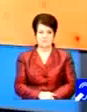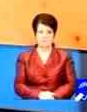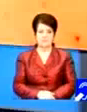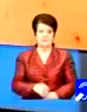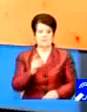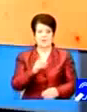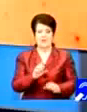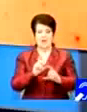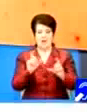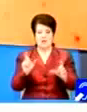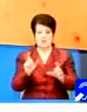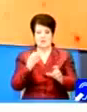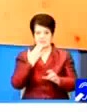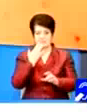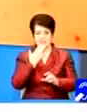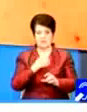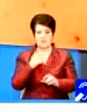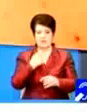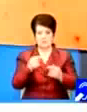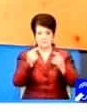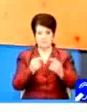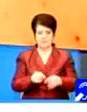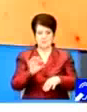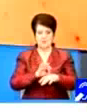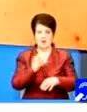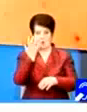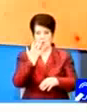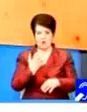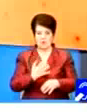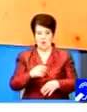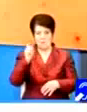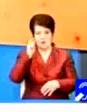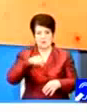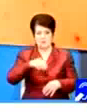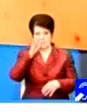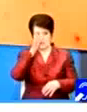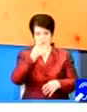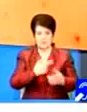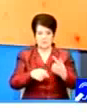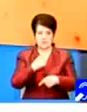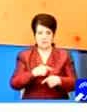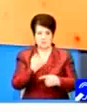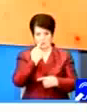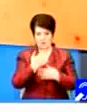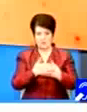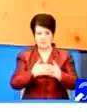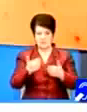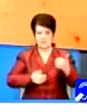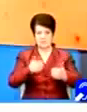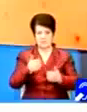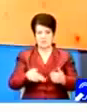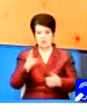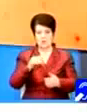Agenția Națională pentru Sănătate Publică a confirmat îmbolnăvirea cu rujeolă în cazul bărbatului din Chișinău, care s-a întors recent de la o competiție sportivă